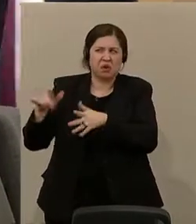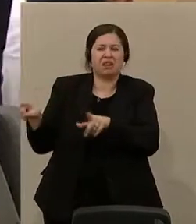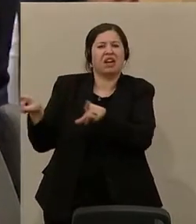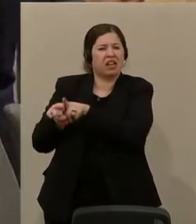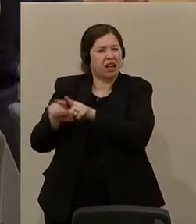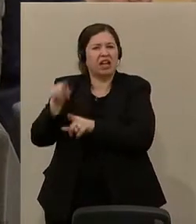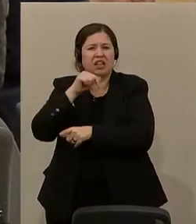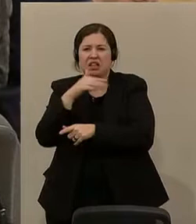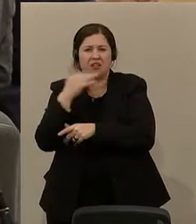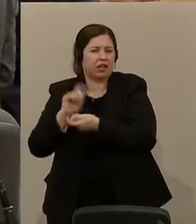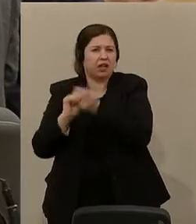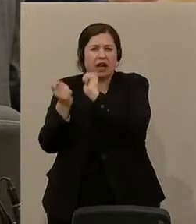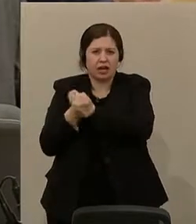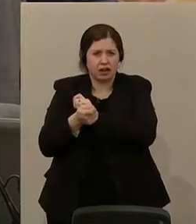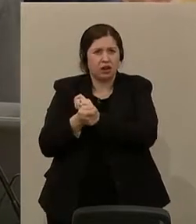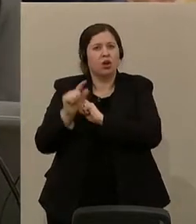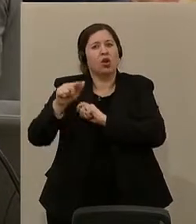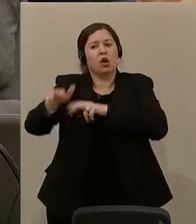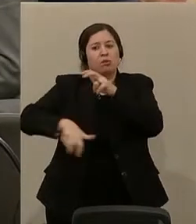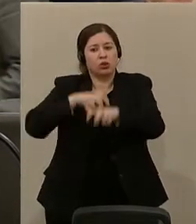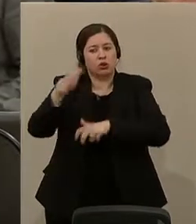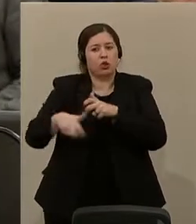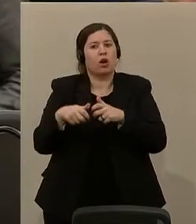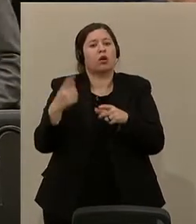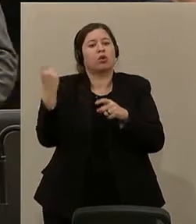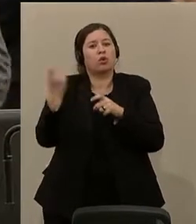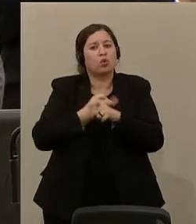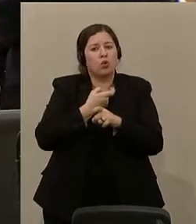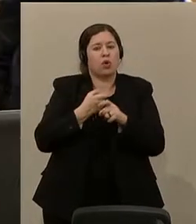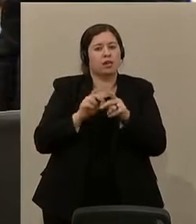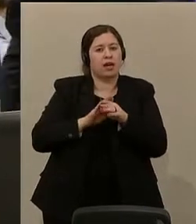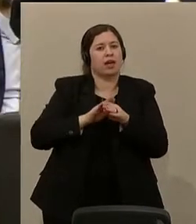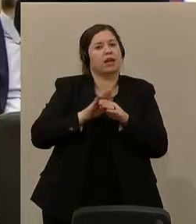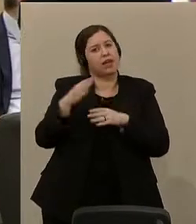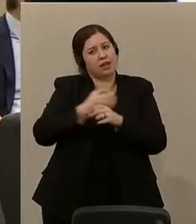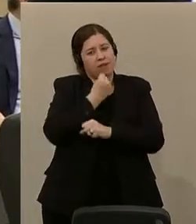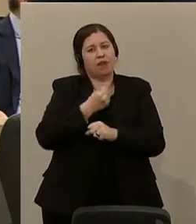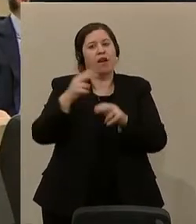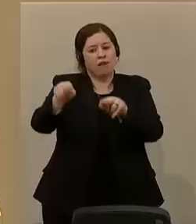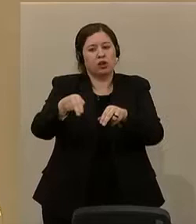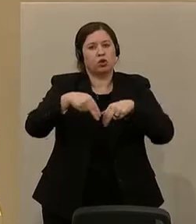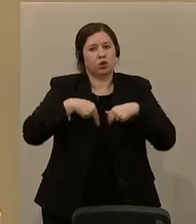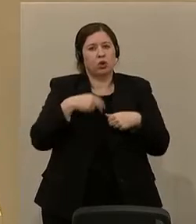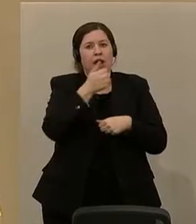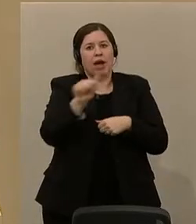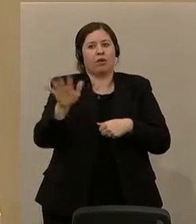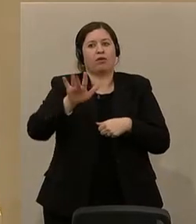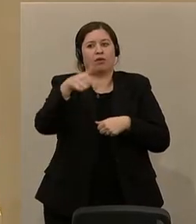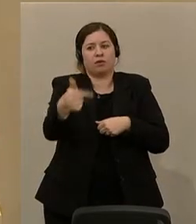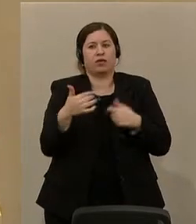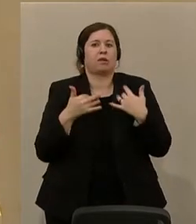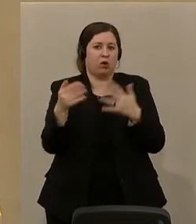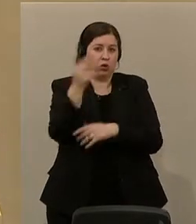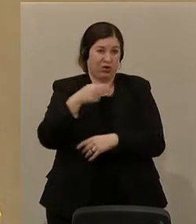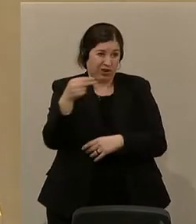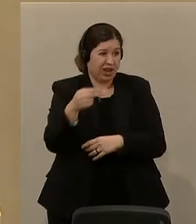nicht wirklich was getan und weil bei der besteuerung der kursgewinne was einen rückgang von 125 millionen euro haben wir ziehen ich darf noch einmal